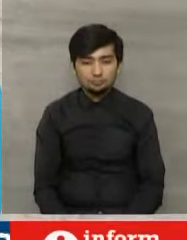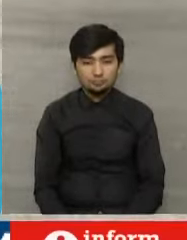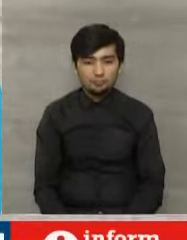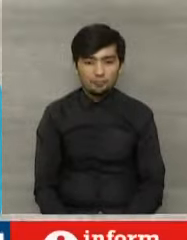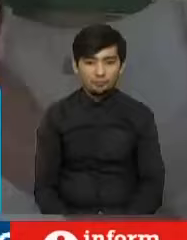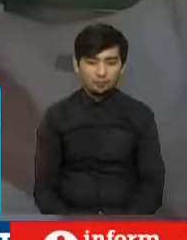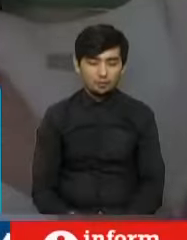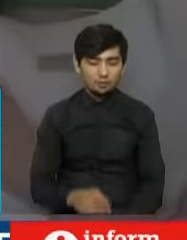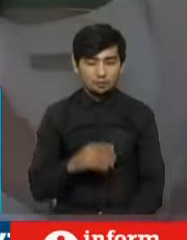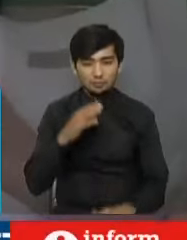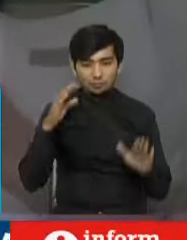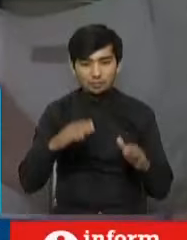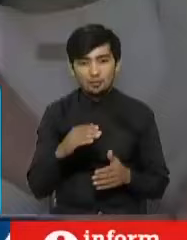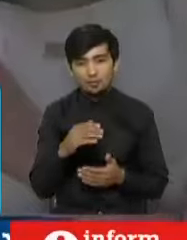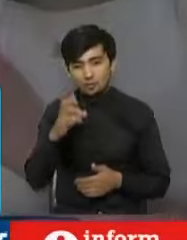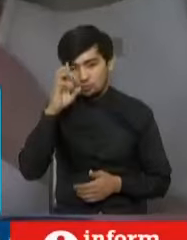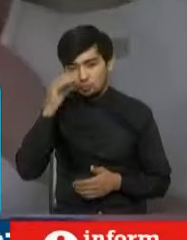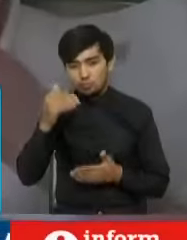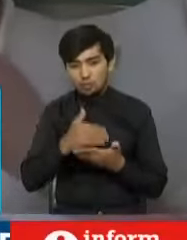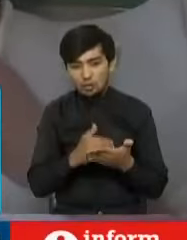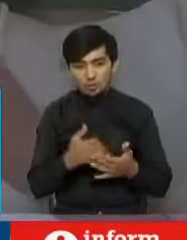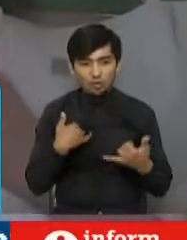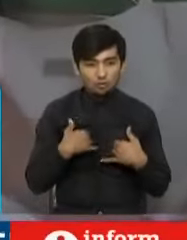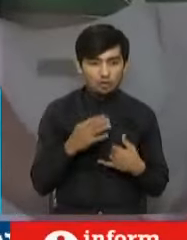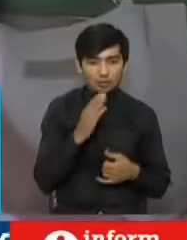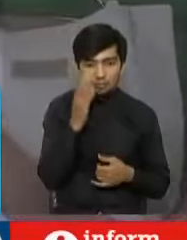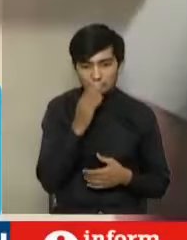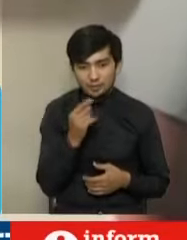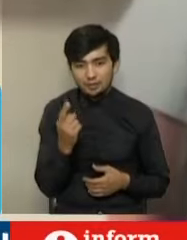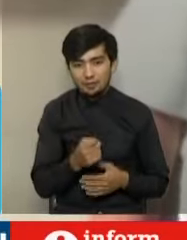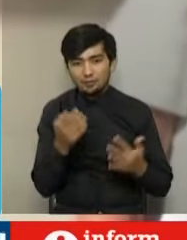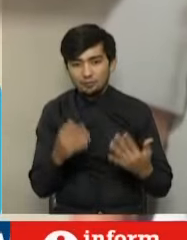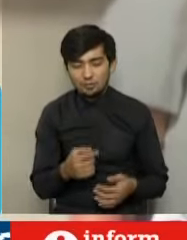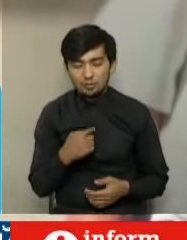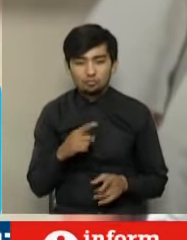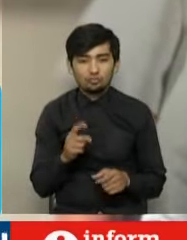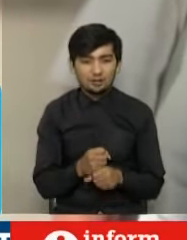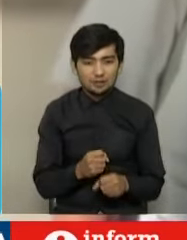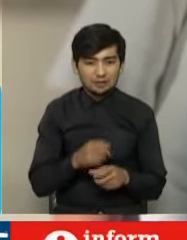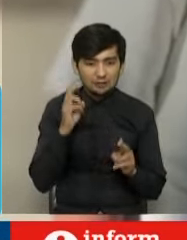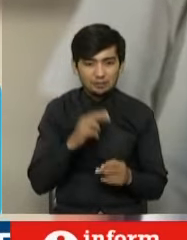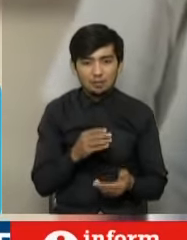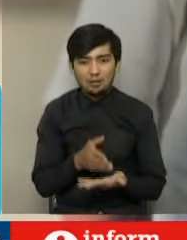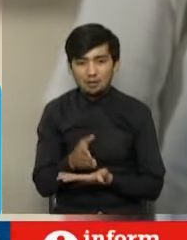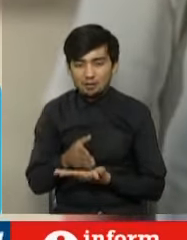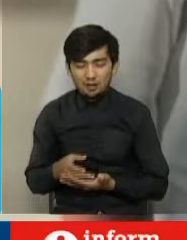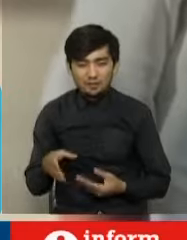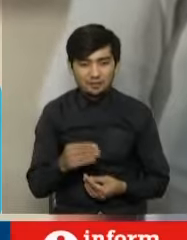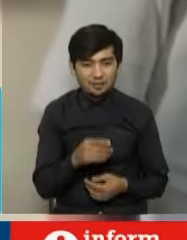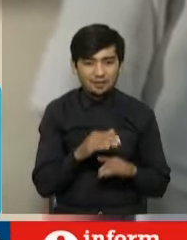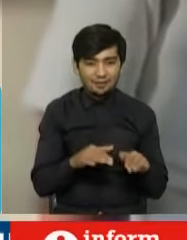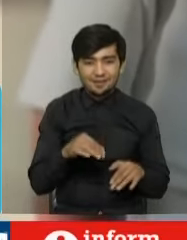Қараспан ауылындағы мемлекеттік балабақша тәрбиешілері мен ата-аналары бір аптадан бері жандарын қоярға жер таппай жүр. Себебі